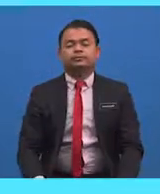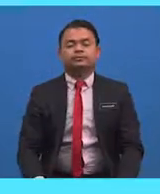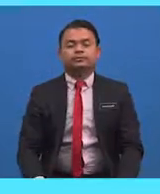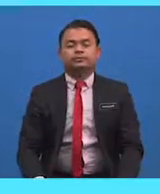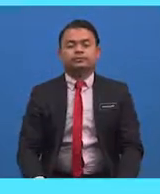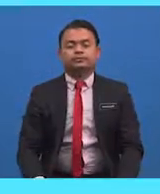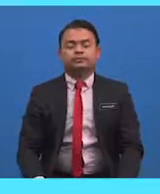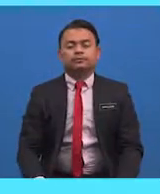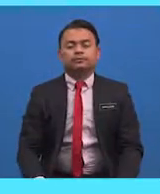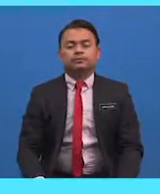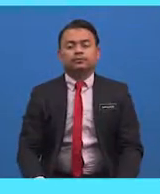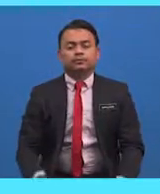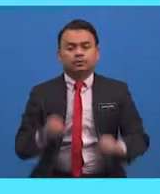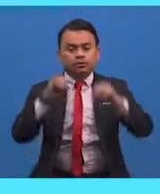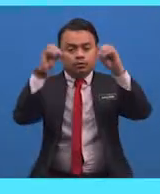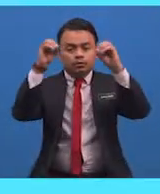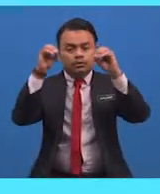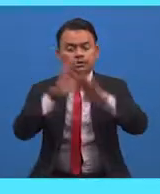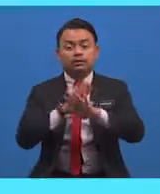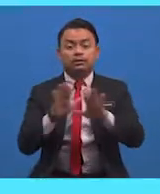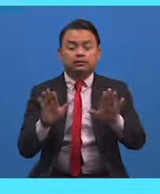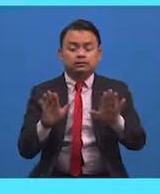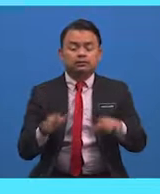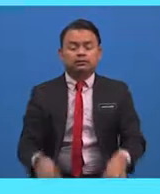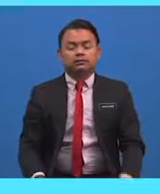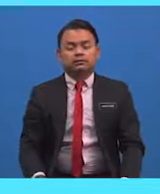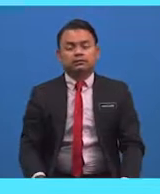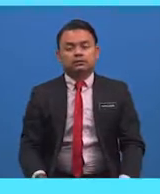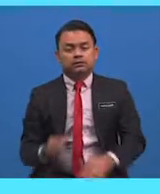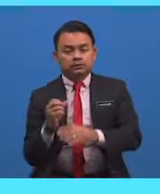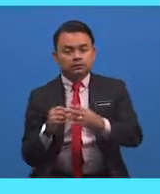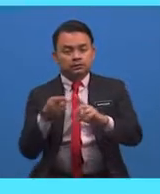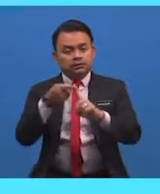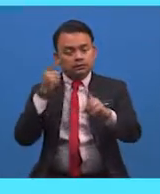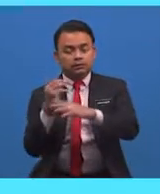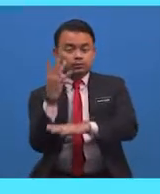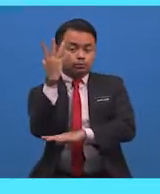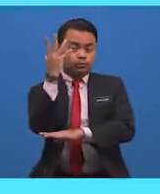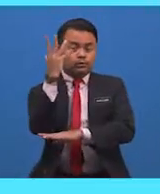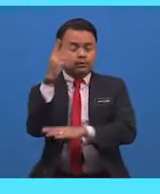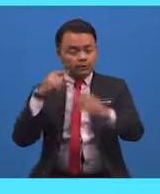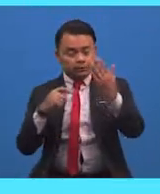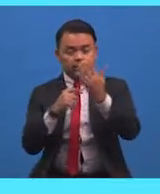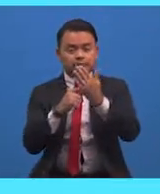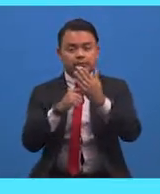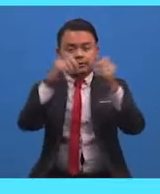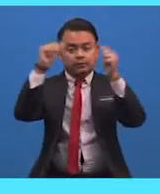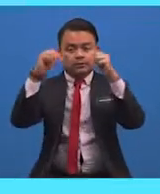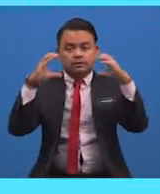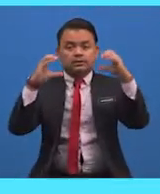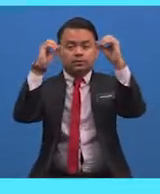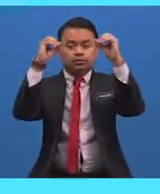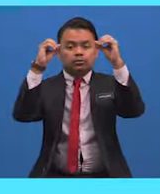Menyebabkan oksigen tidak dapat dihasilkan oleh tumbuhan dan ini akan menambahkan gas karbon dioksida di